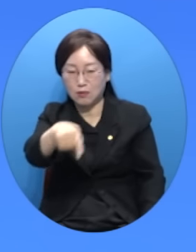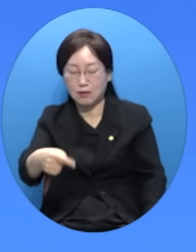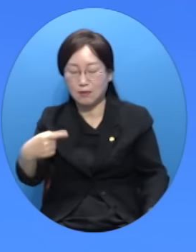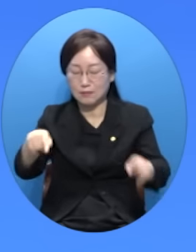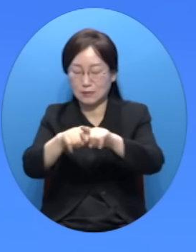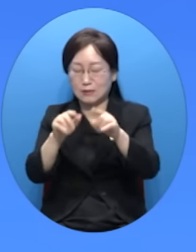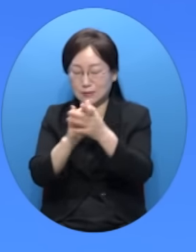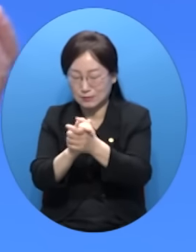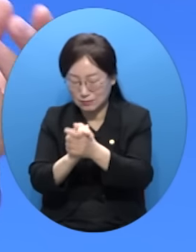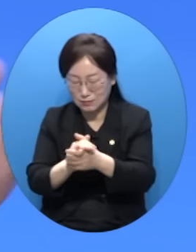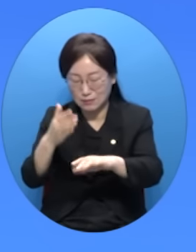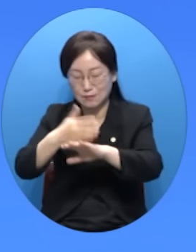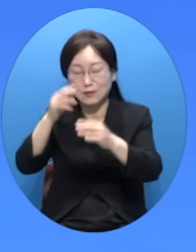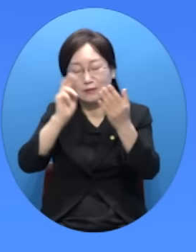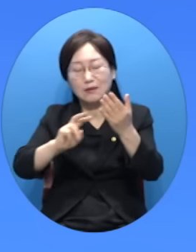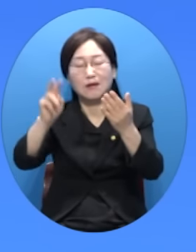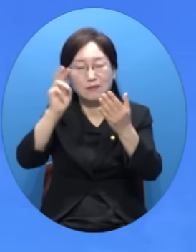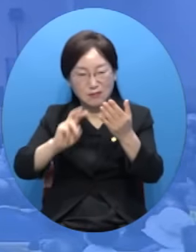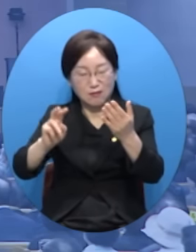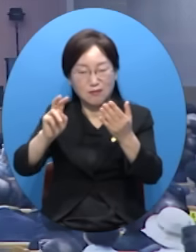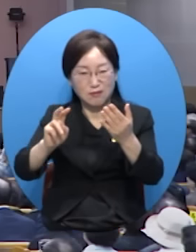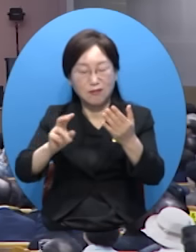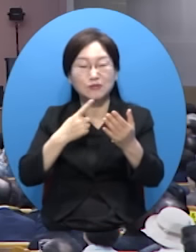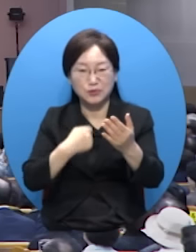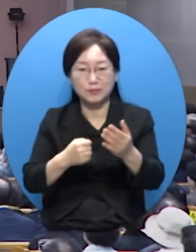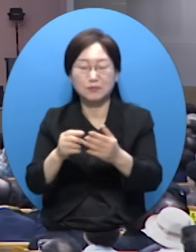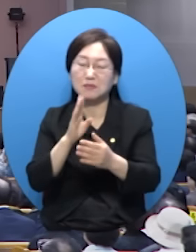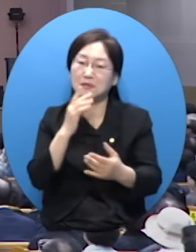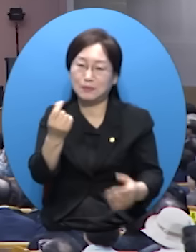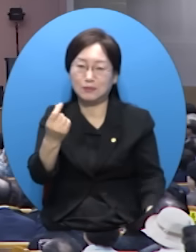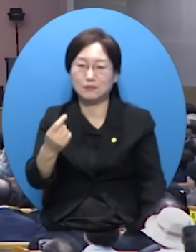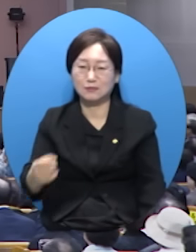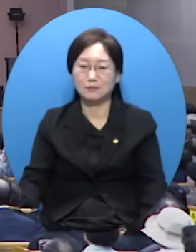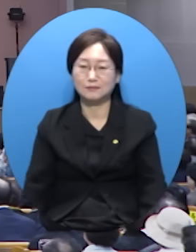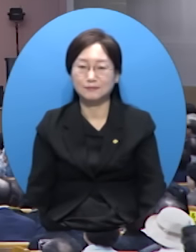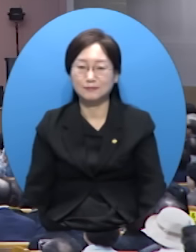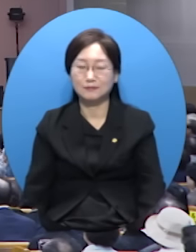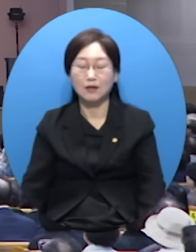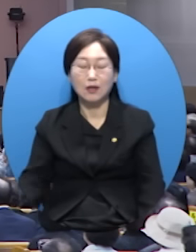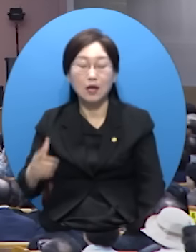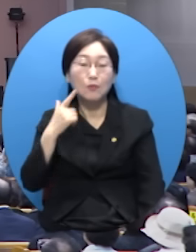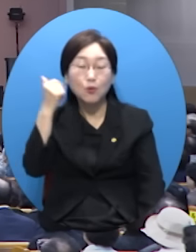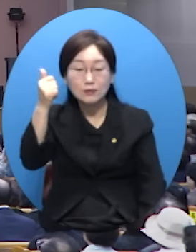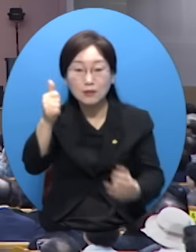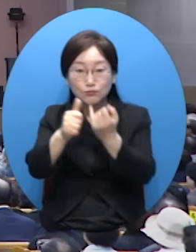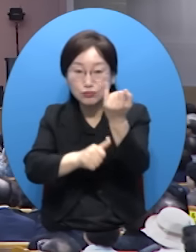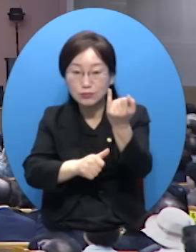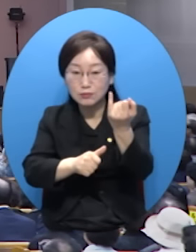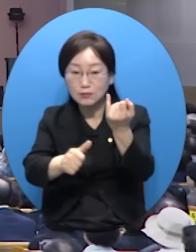기도하며 감사 찬양을 불렀던 그런 기록이 나옵니다. 아마 그랬을 것입니다. 목사 사모님으로